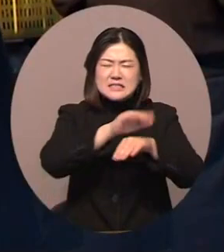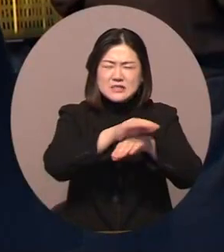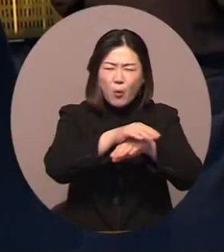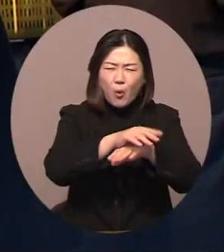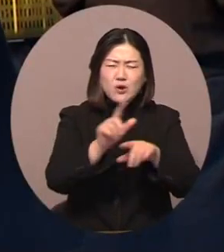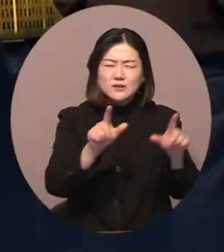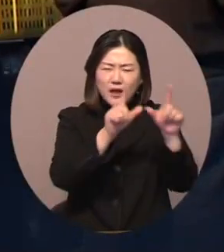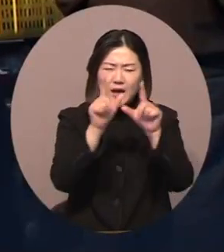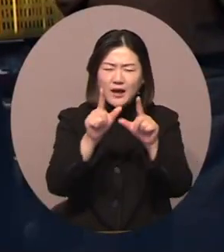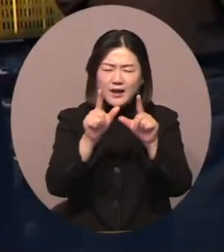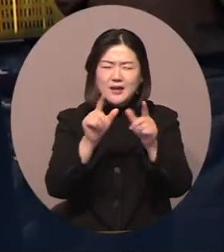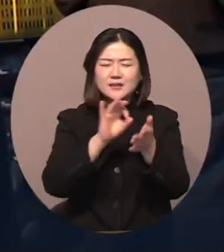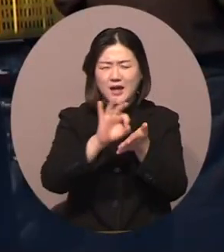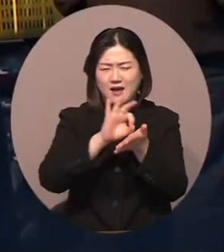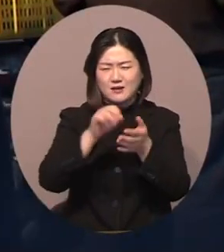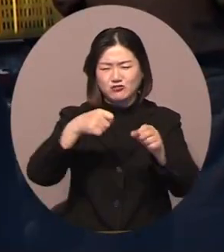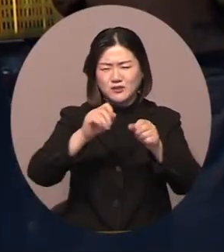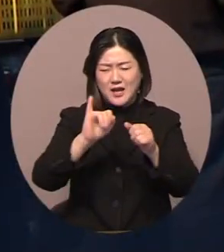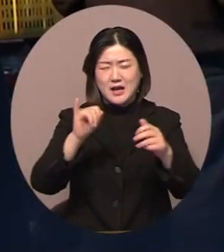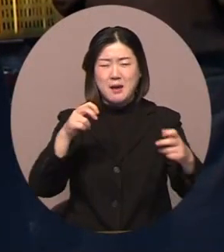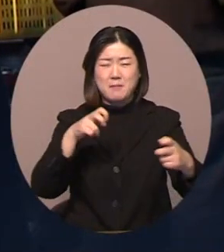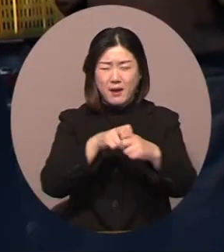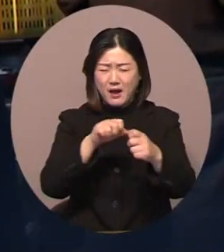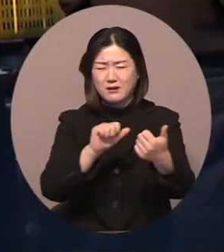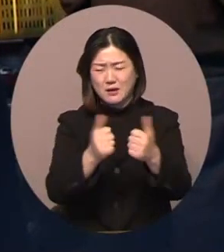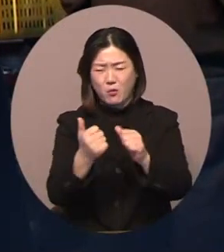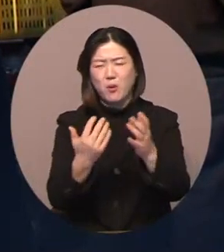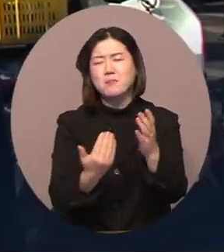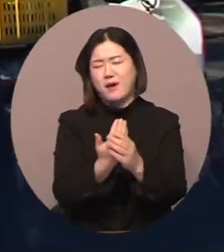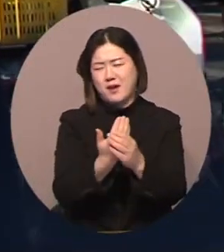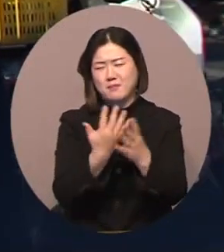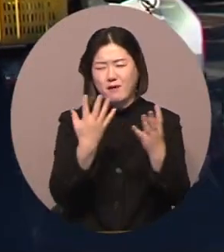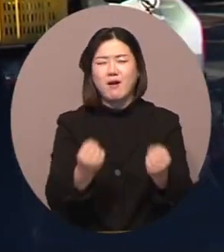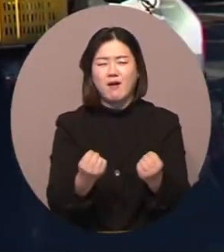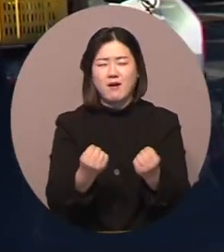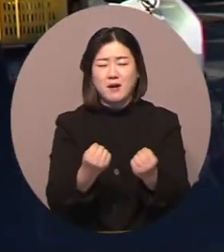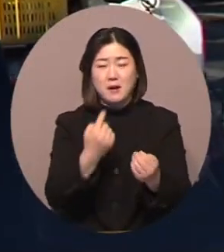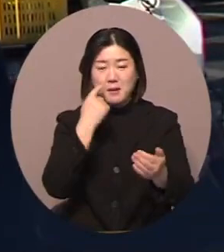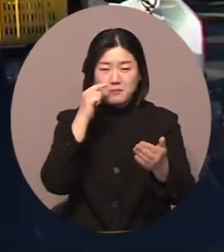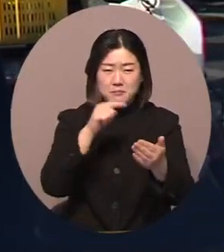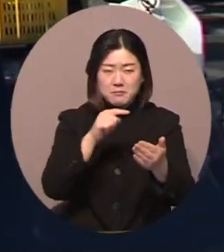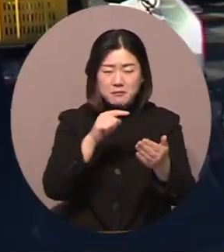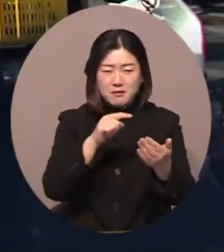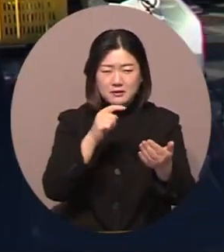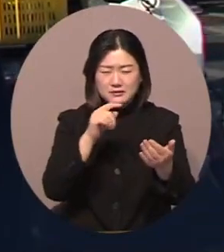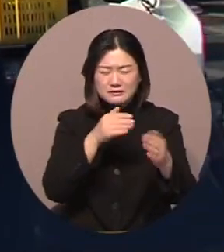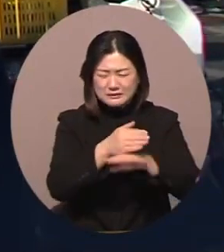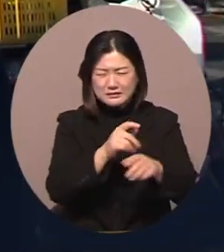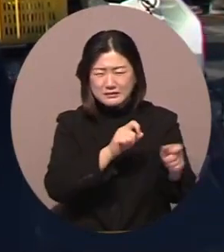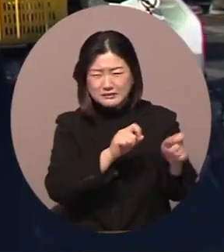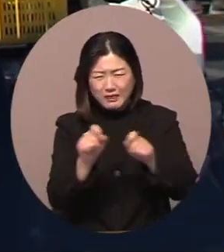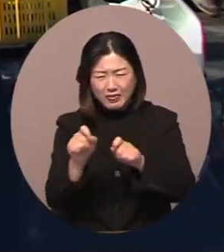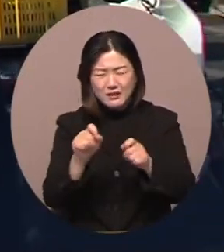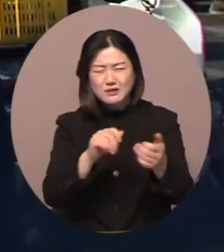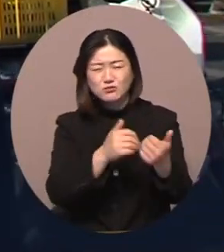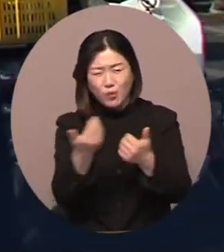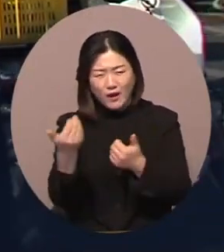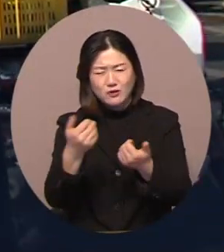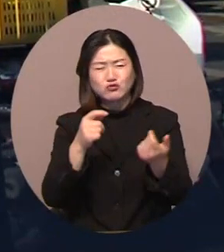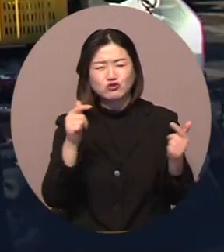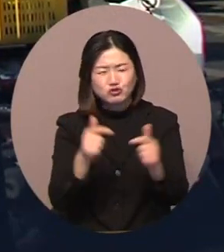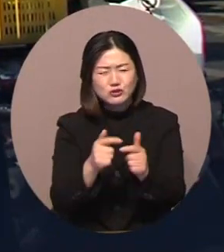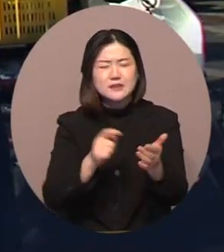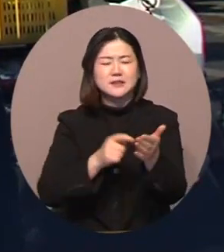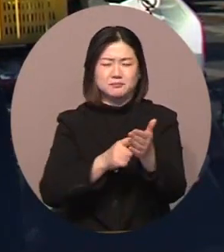어르신들이 생활용으로 타는 이륜차들이 사망 사고가 많이 발생하고 있어서 적어도 이렇게 발견 지원으로 돌아가시는 그런 사고는 최소화시키고